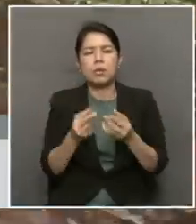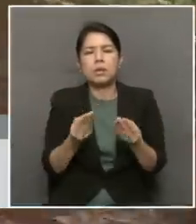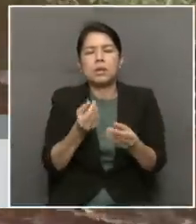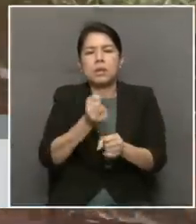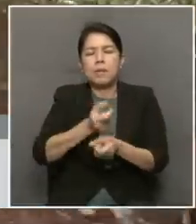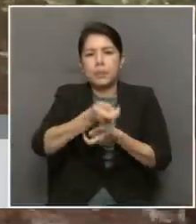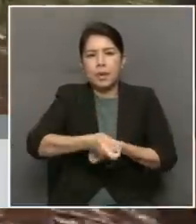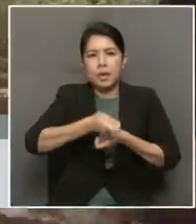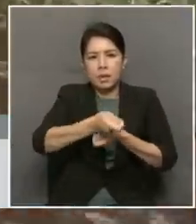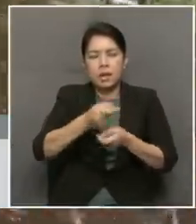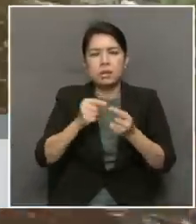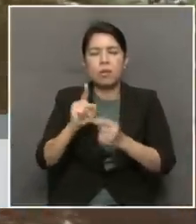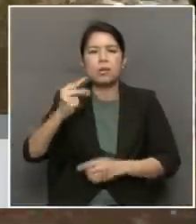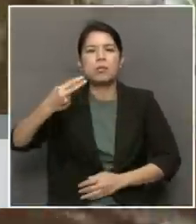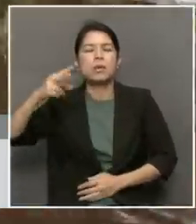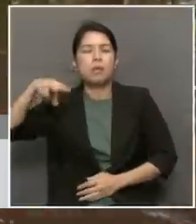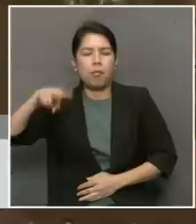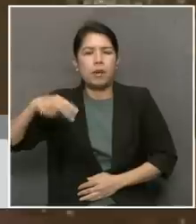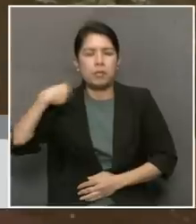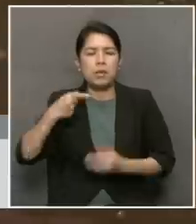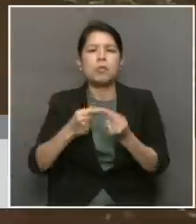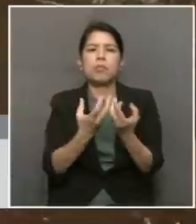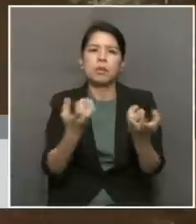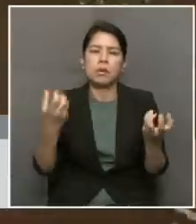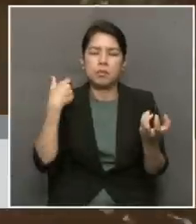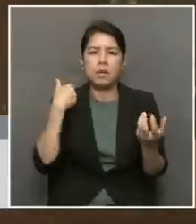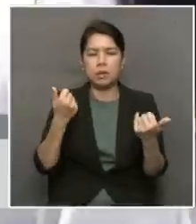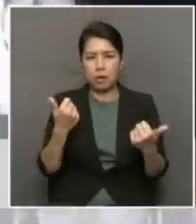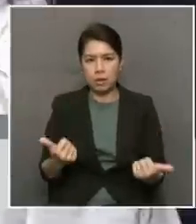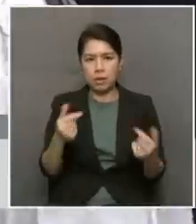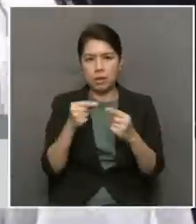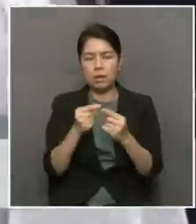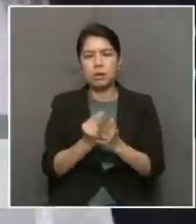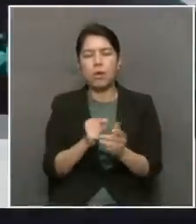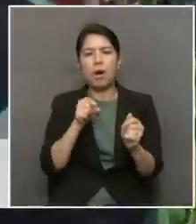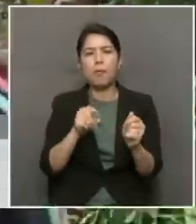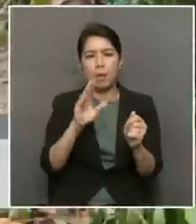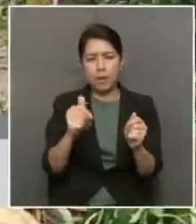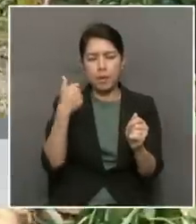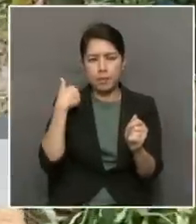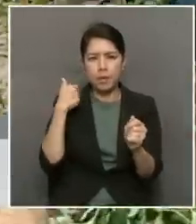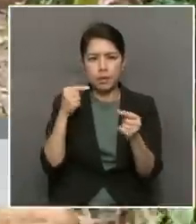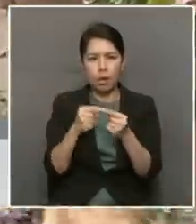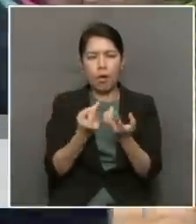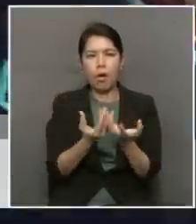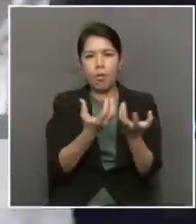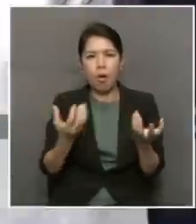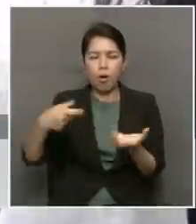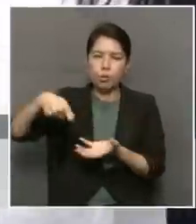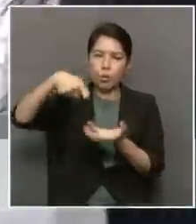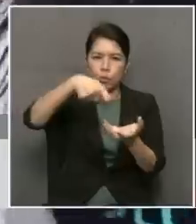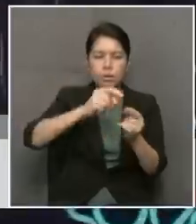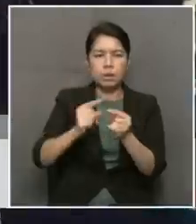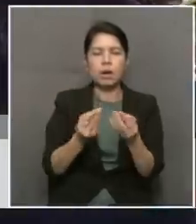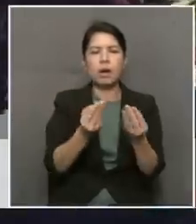ส่วนของการช่วยเหลือทางอำเภอได้นำถุงยังชีพไปมอบให้รวมถึงเป็นการเปิดรับบริจาคสิ่งของเพื่อนำไปช่วยเหลือผู้ประสบ